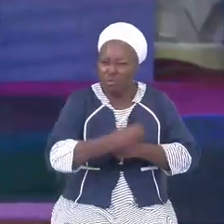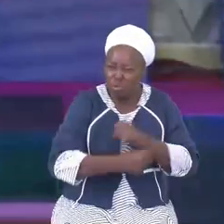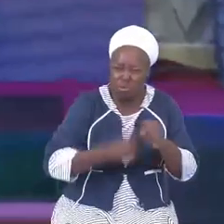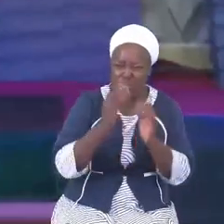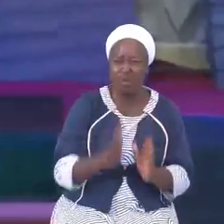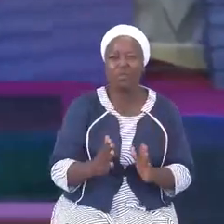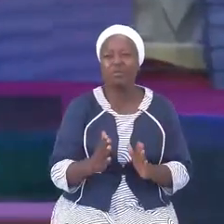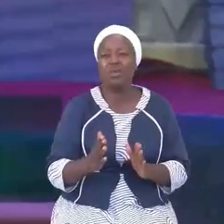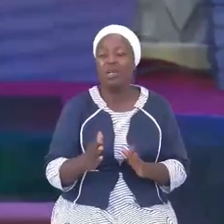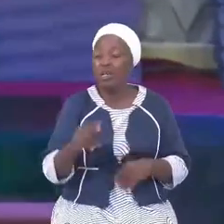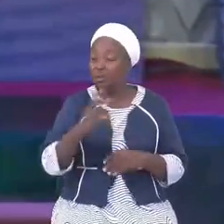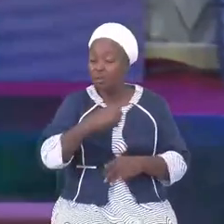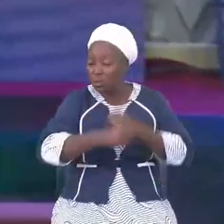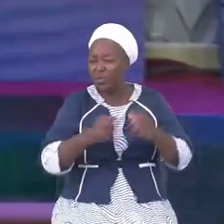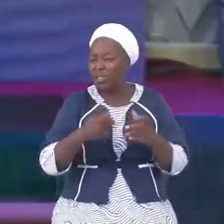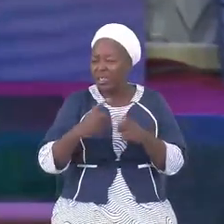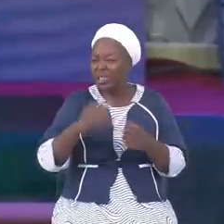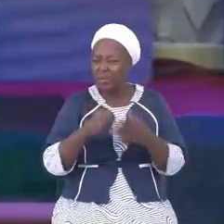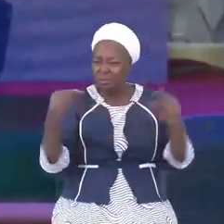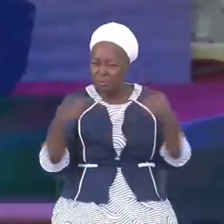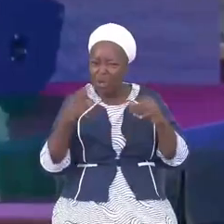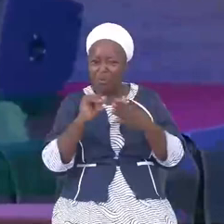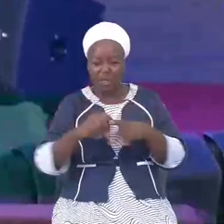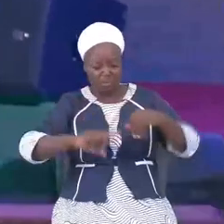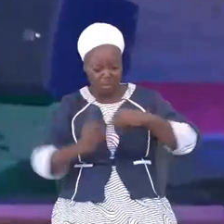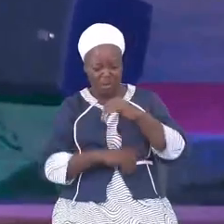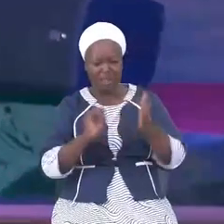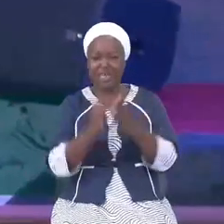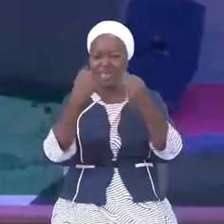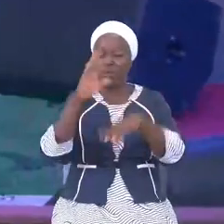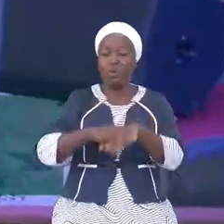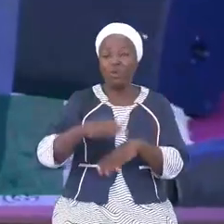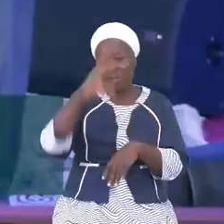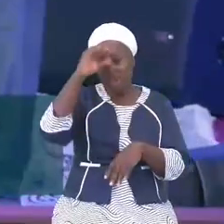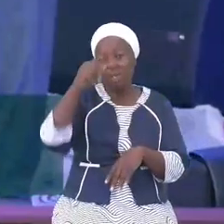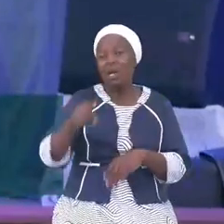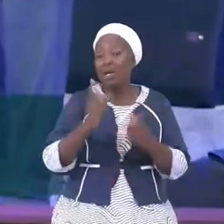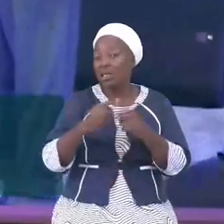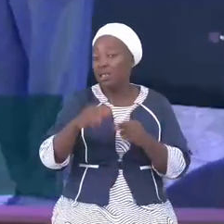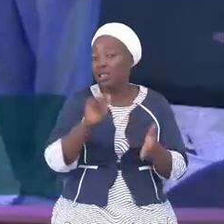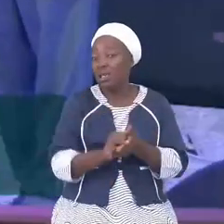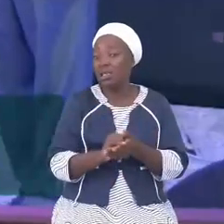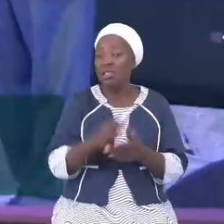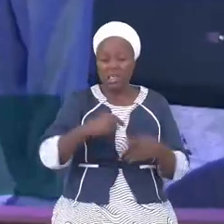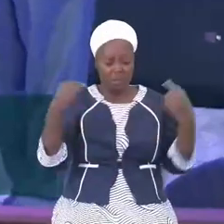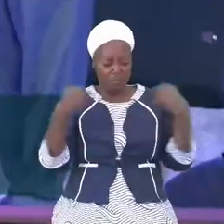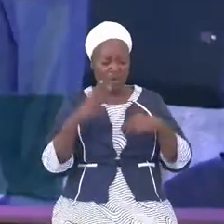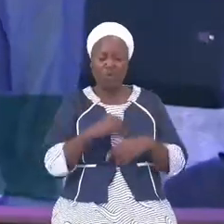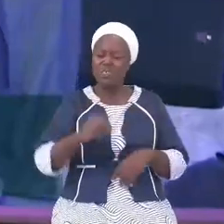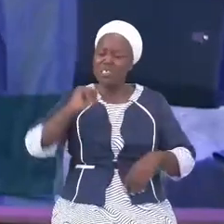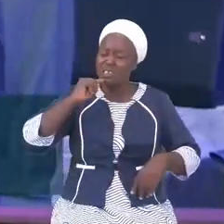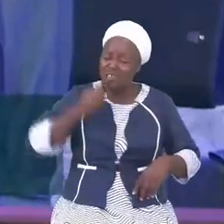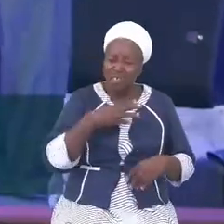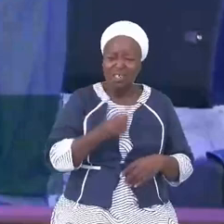Il était l'agonie. Dans la souffrance qui était. Et la douleur était